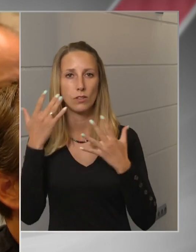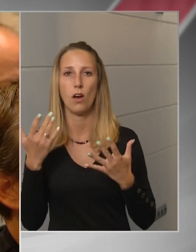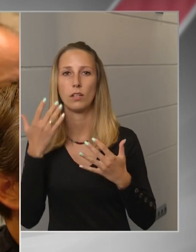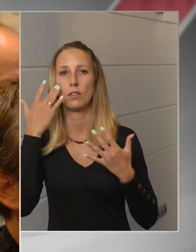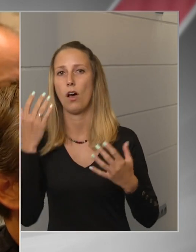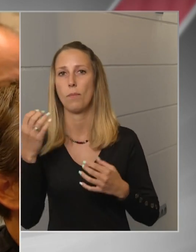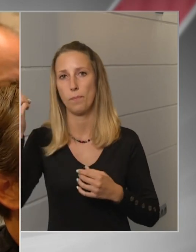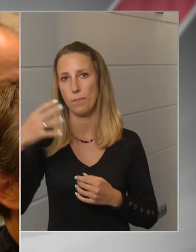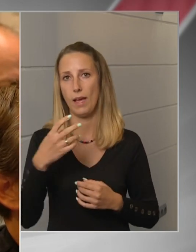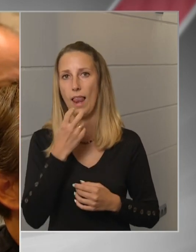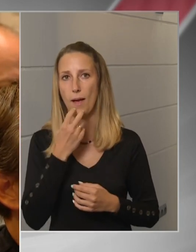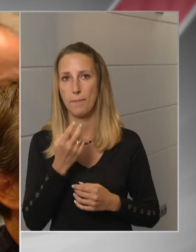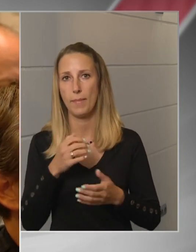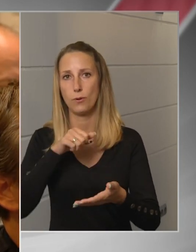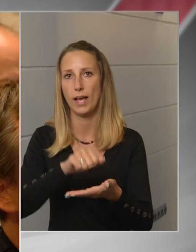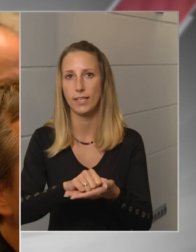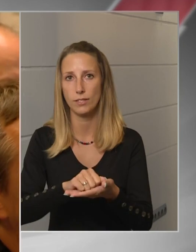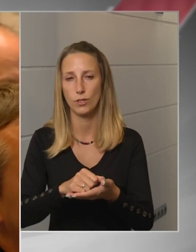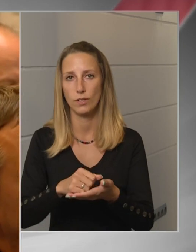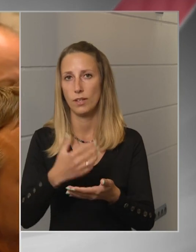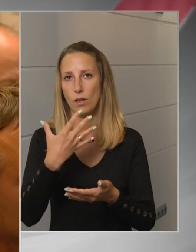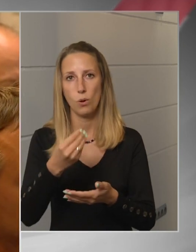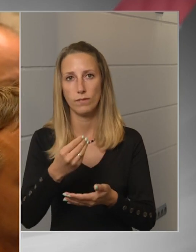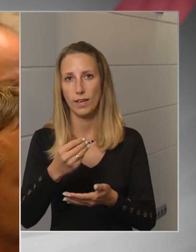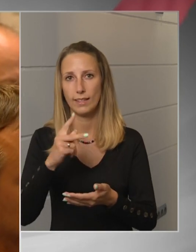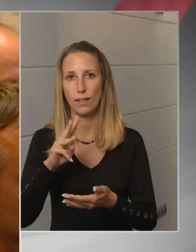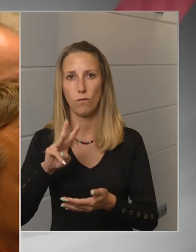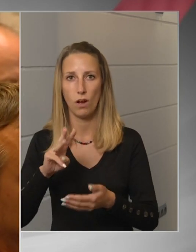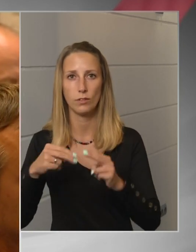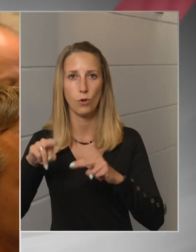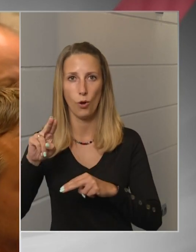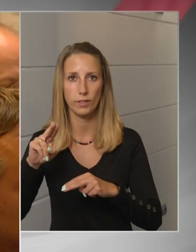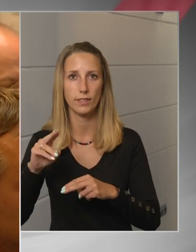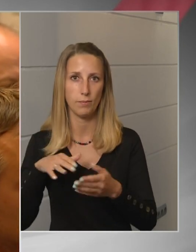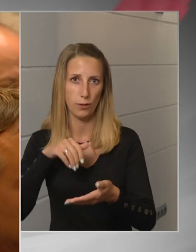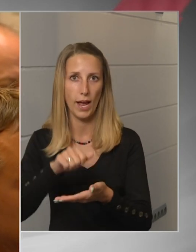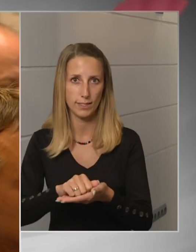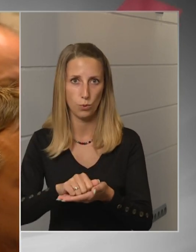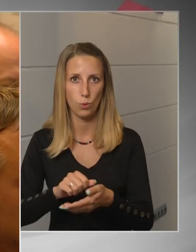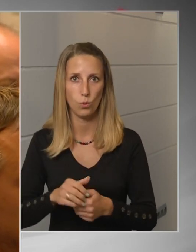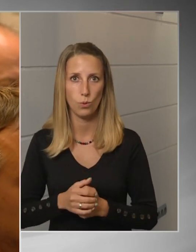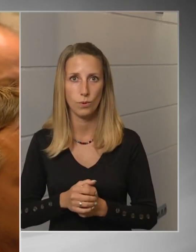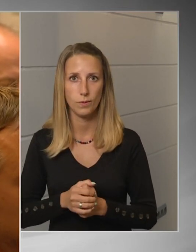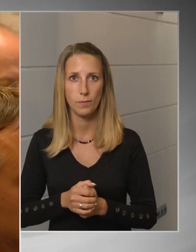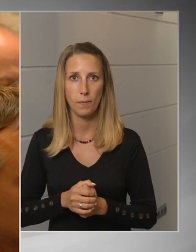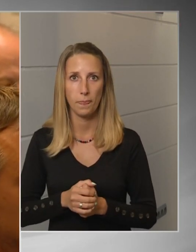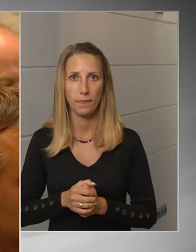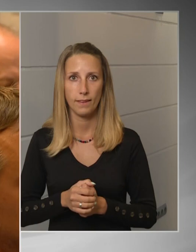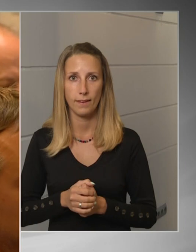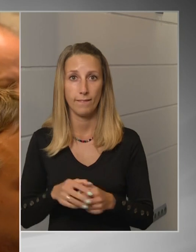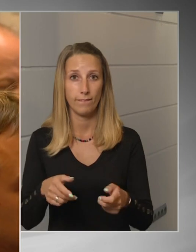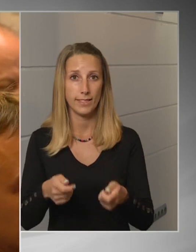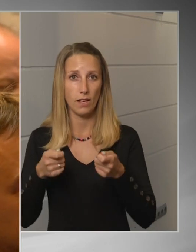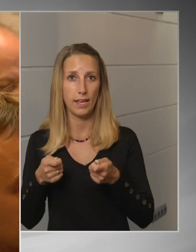napelem beruházós, tehát ilyen 50 kW fölötti beruházó, lépett